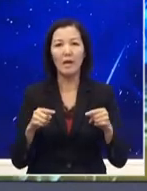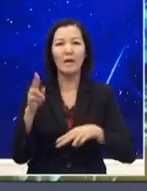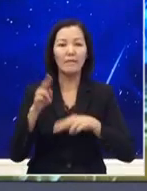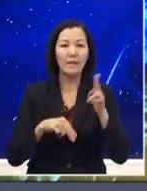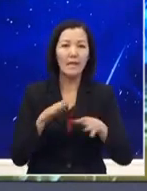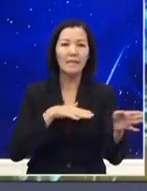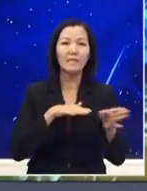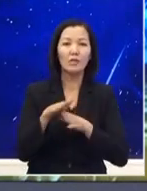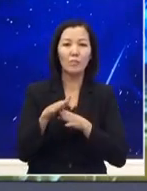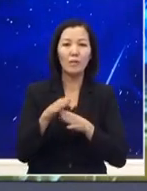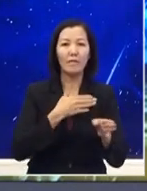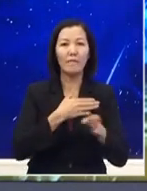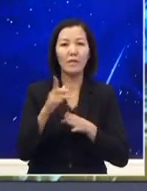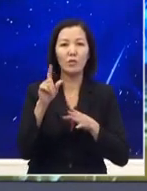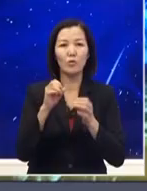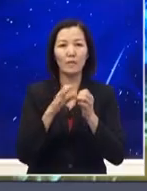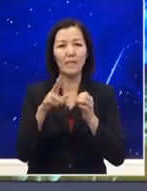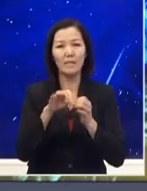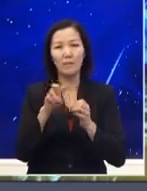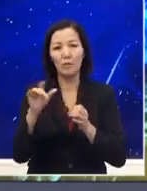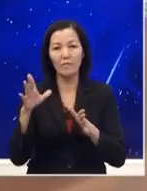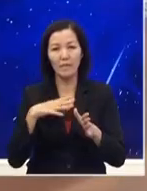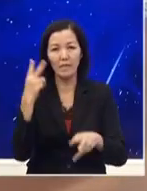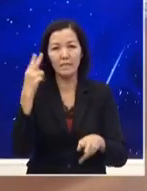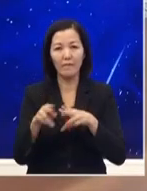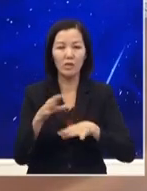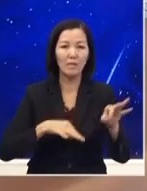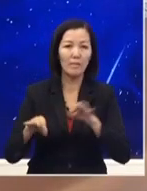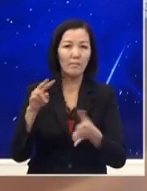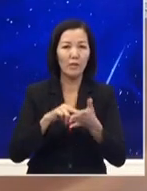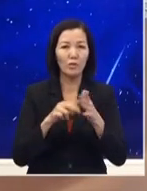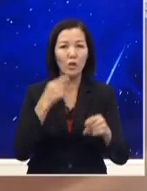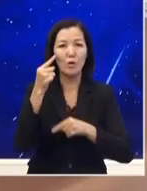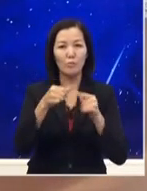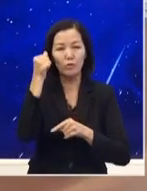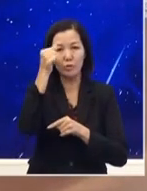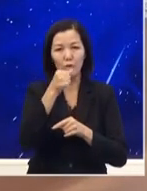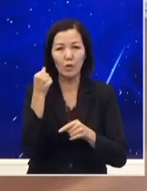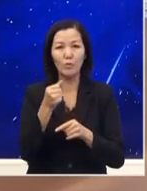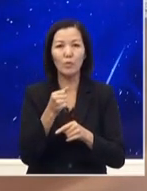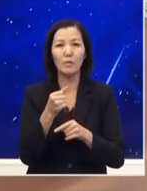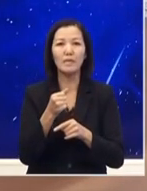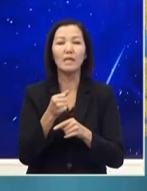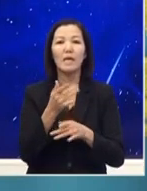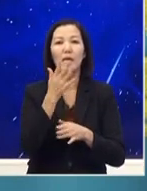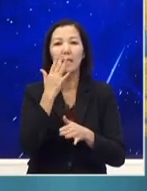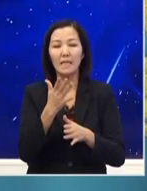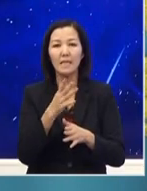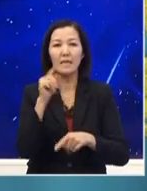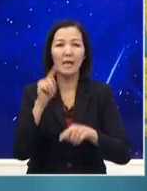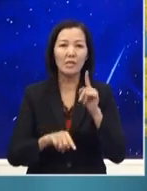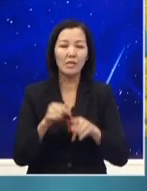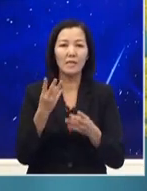реализацию плана выделено порядка 115 миллионов тенге. Завершение проекта планируется в будущем году. Наряду с этим иностранные